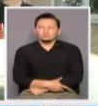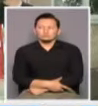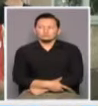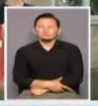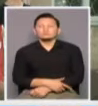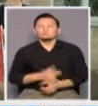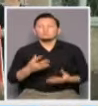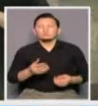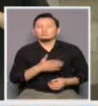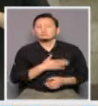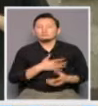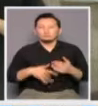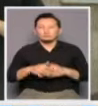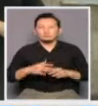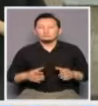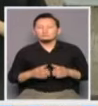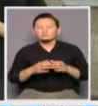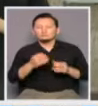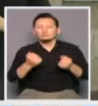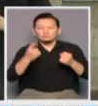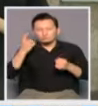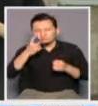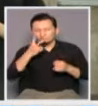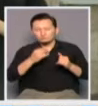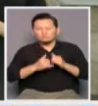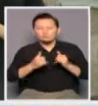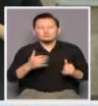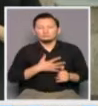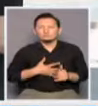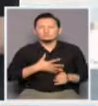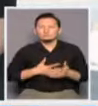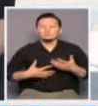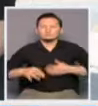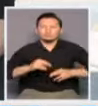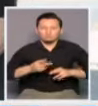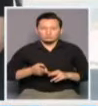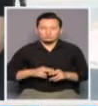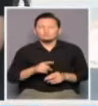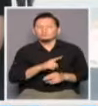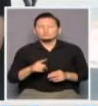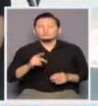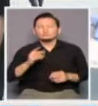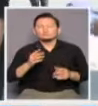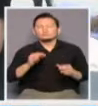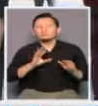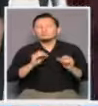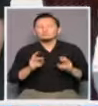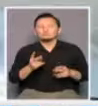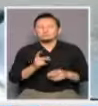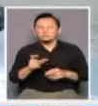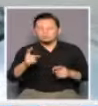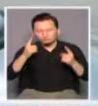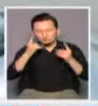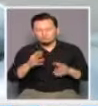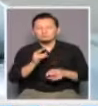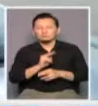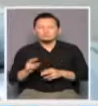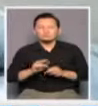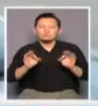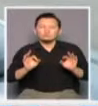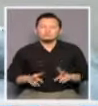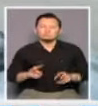Еріктілер ішімдік ішкен күйі көлік тізгіндеушілердің көбейгеніне алаңдаулы. Сондықтан оның зиянын әр жүргізушіге түсіндіруді азаматтық